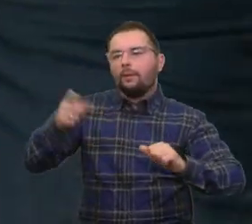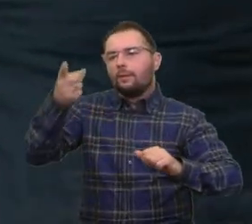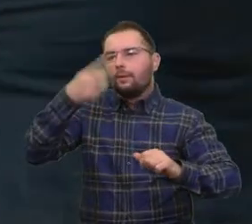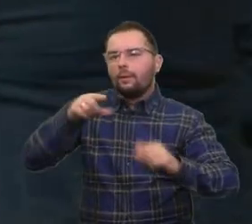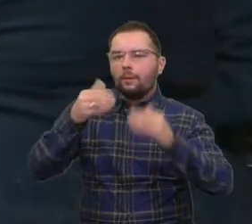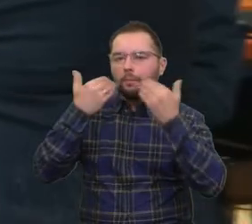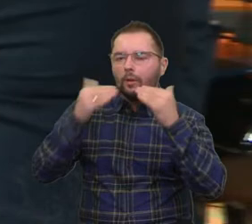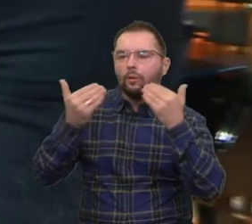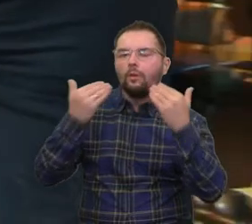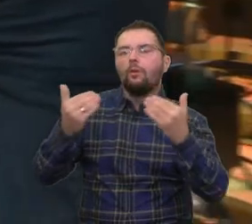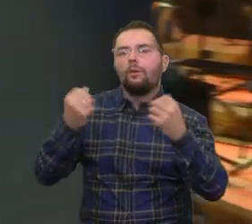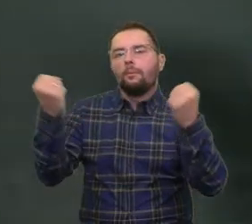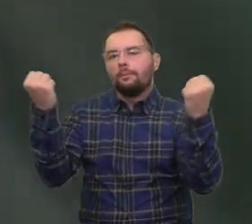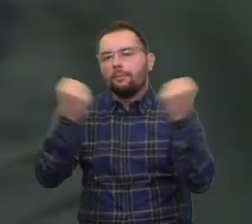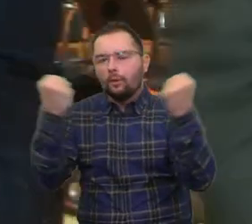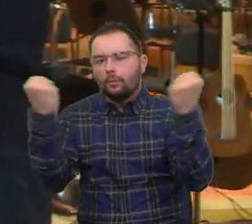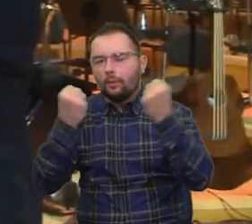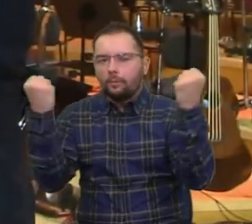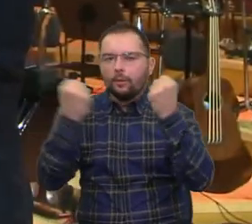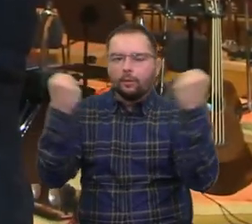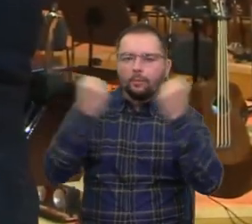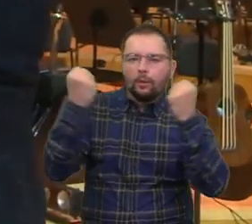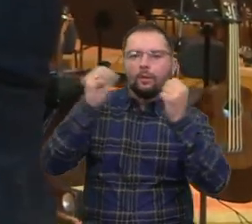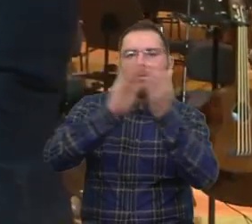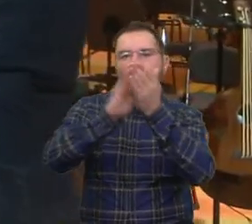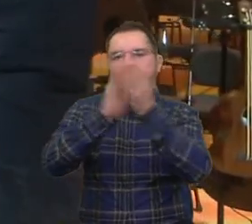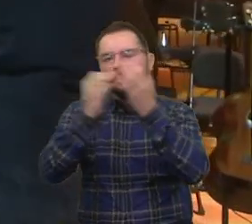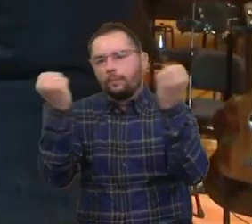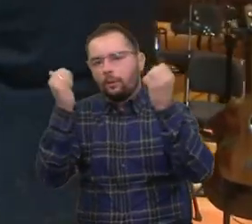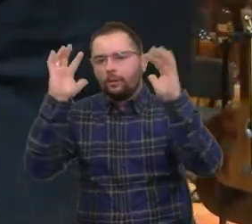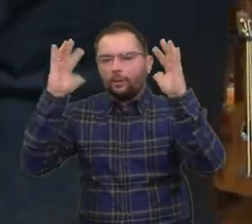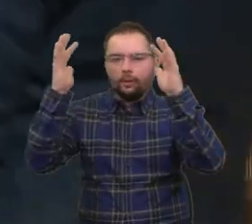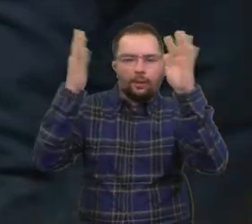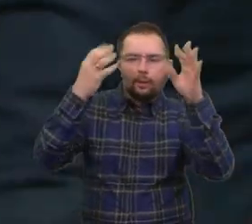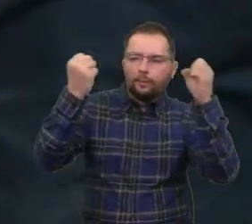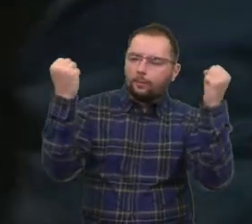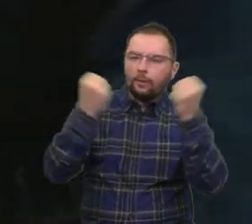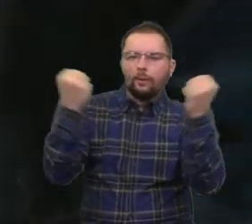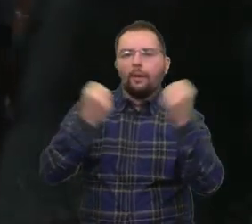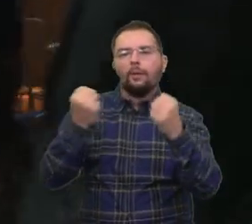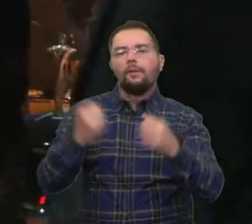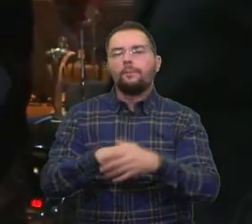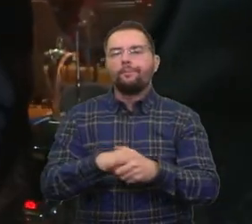Więc bardzo proszę raz jeszcze ogromne, ogromne brawa dla nich wszystkich.